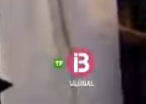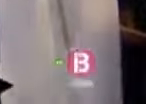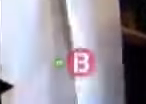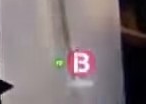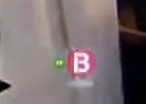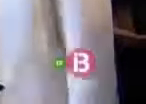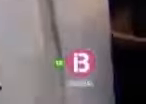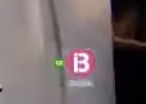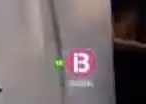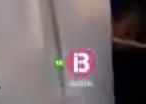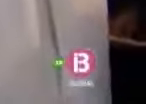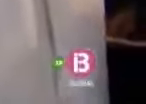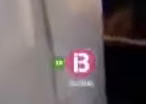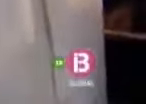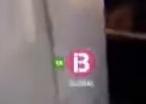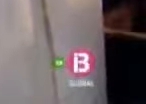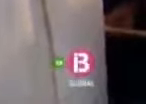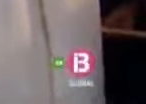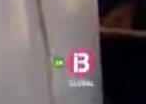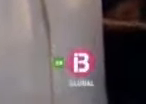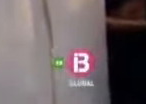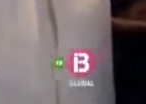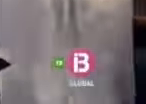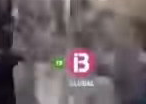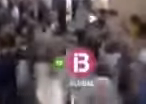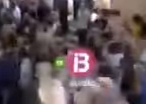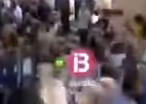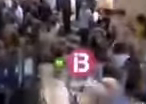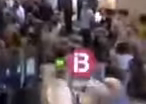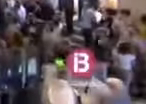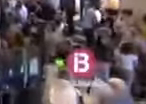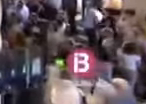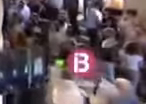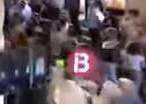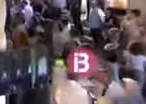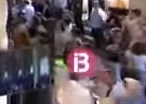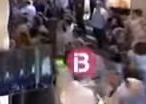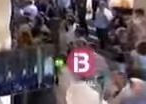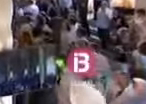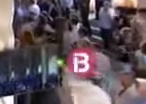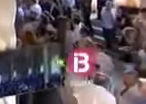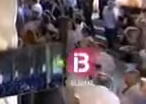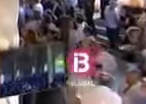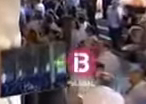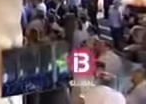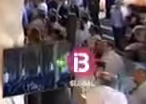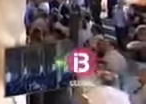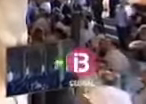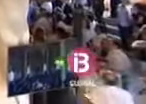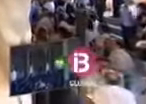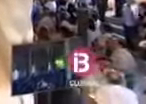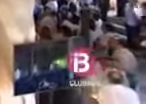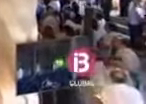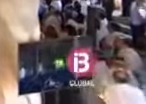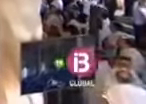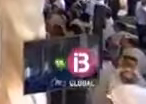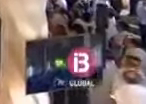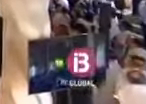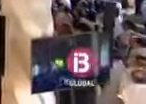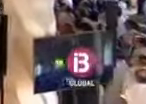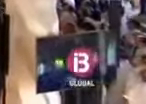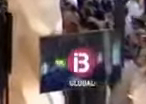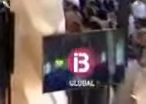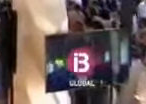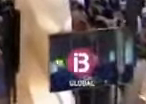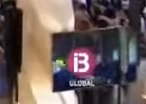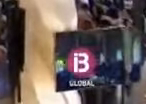convertirà en la primera presidenta en la història de les Balears que presideix un govern d'esquerres per segona vegada consecutiva. I ho farà